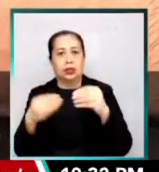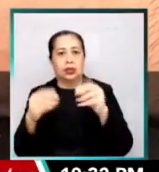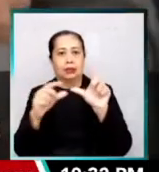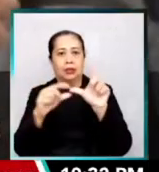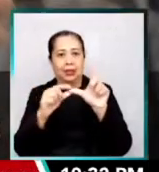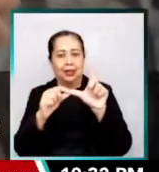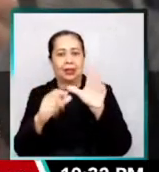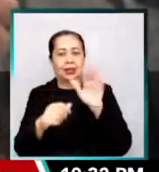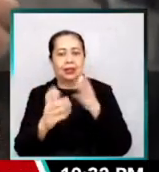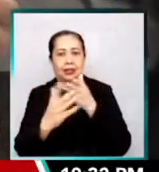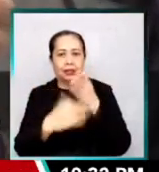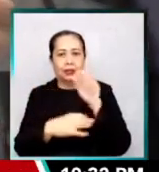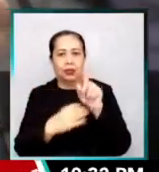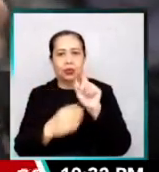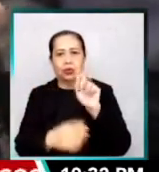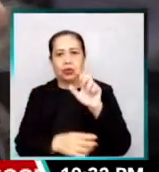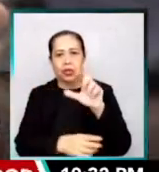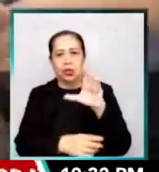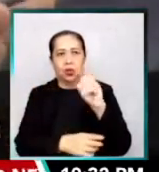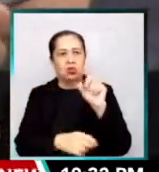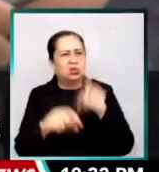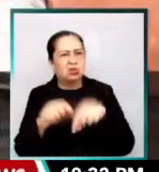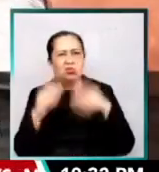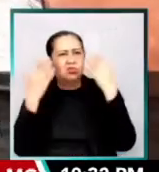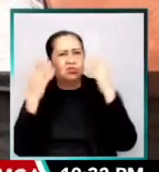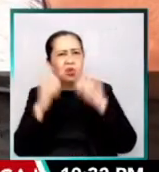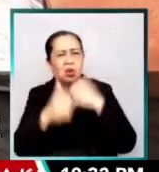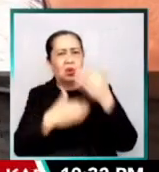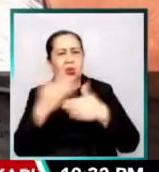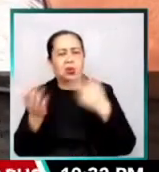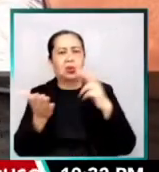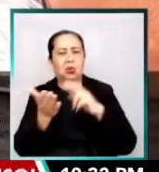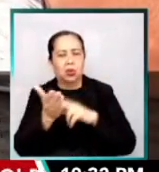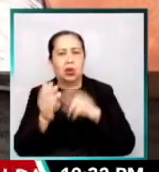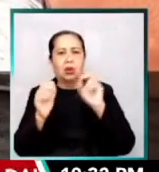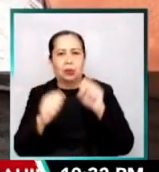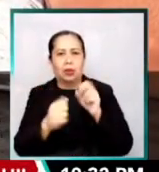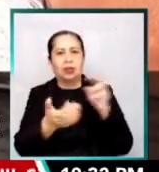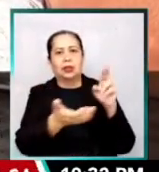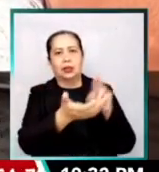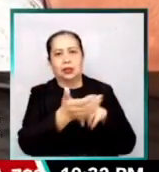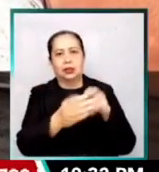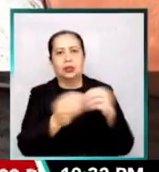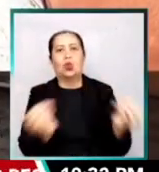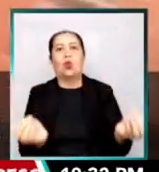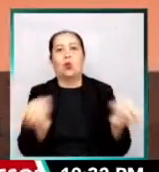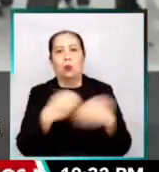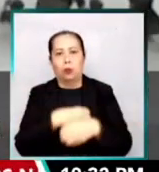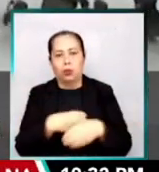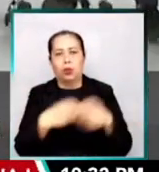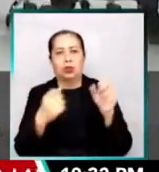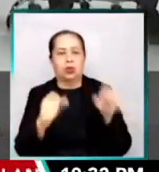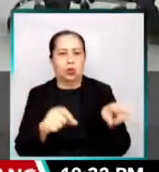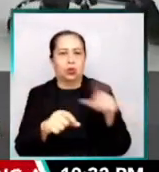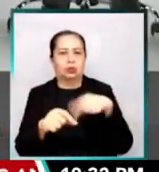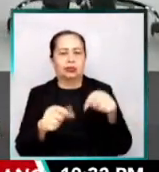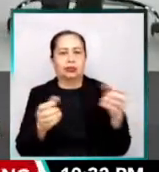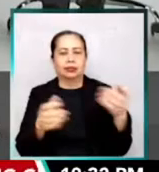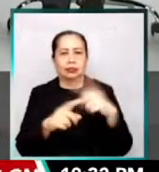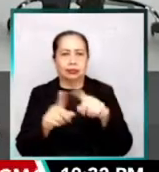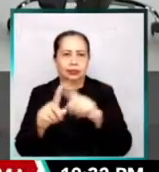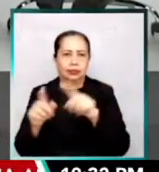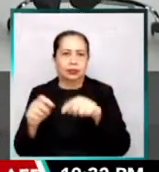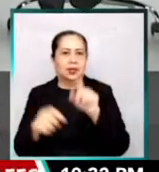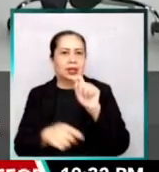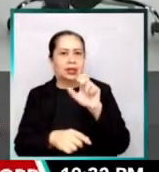telco. Ang walang kakayahang mag-online registration, pwedeng magpa-register sa tanggapan o tindahan ng mga telco. Handa na raw ang mga telco